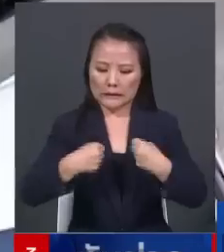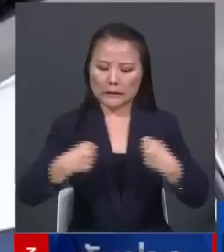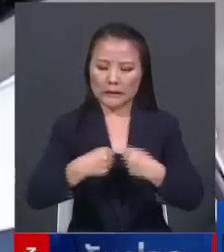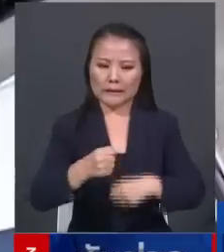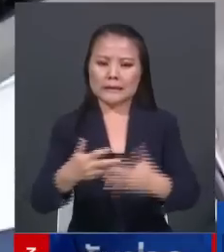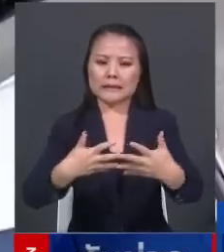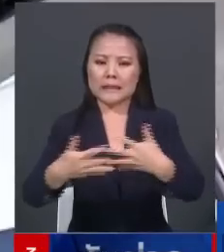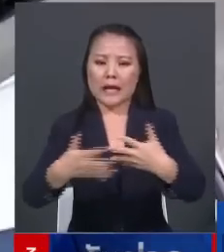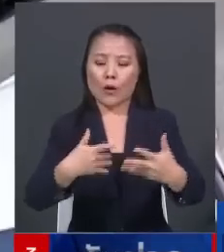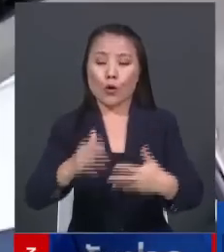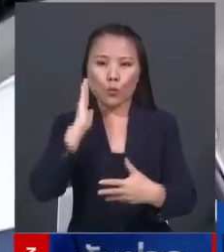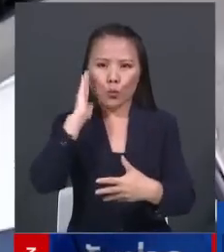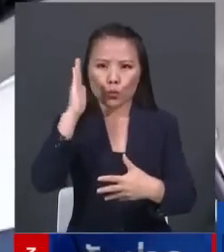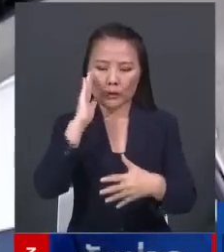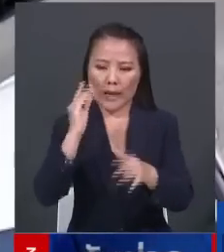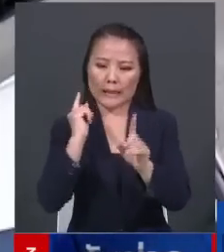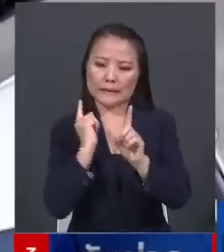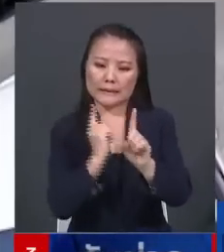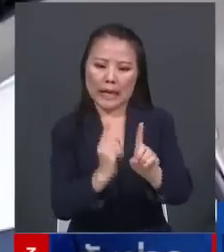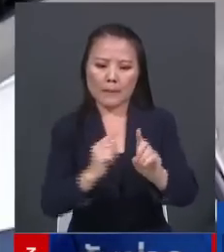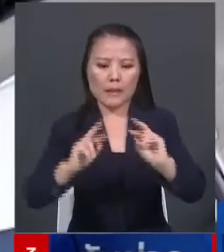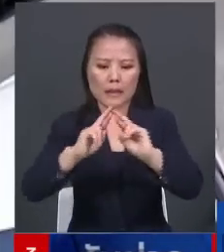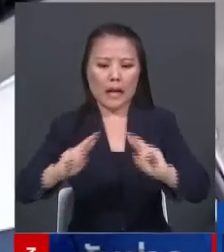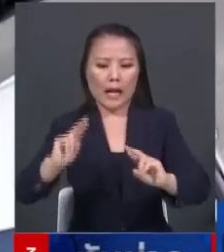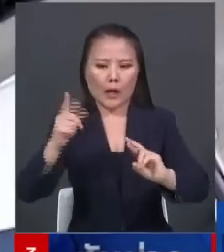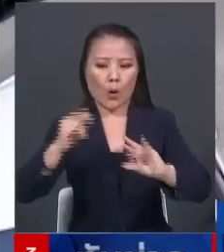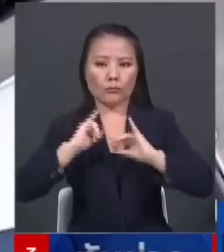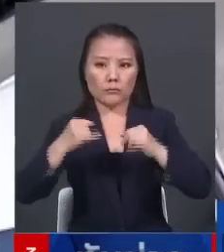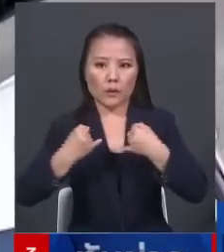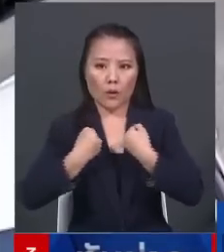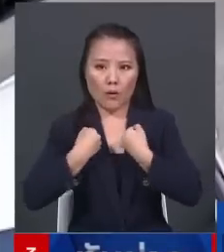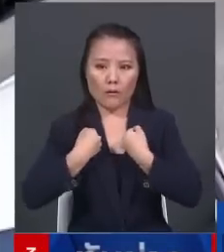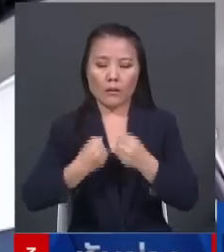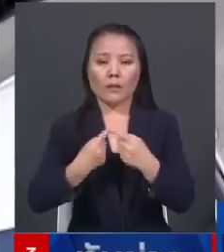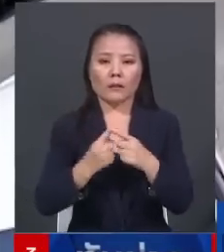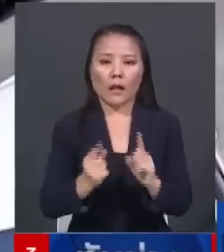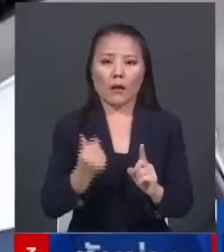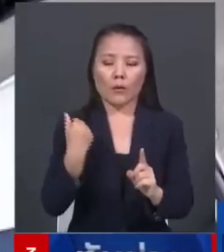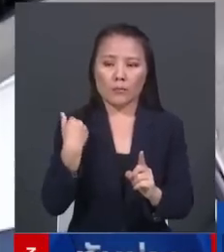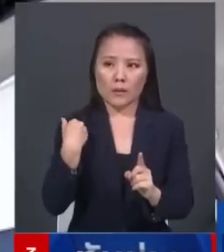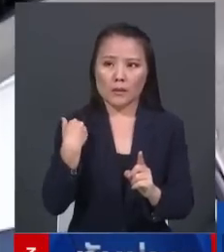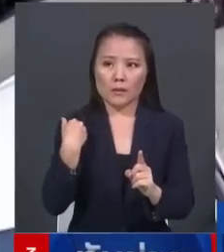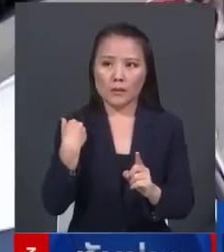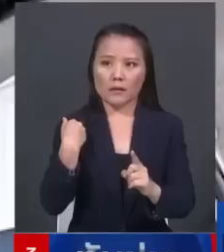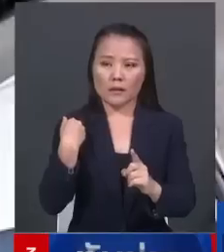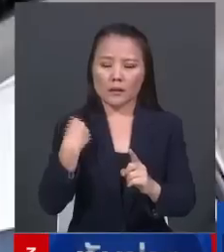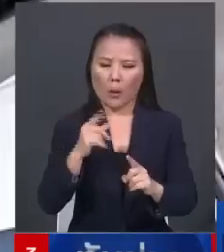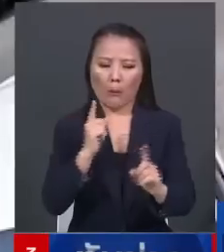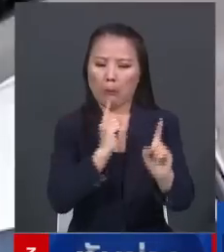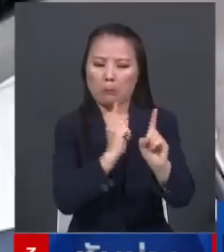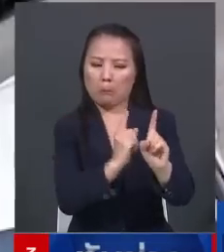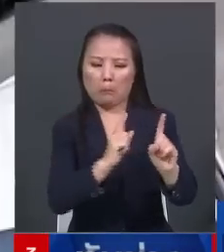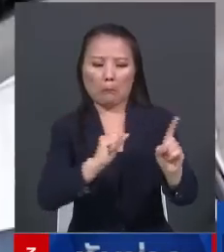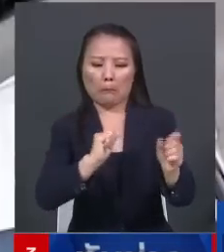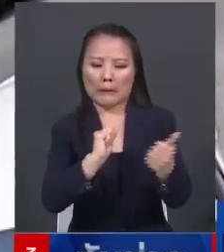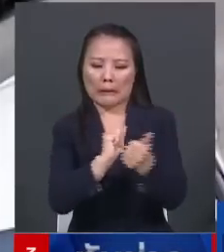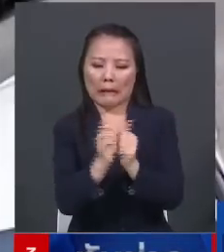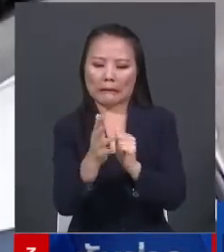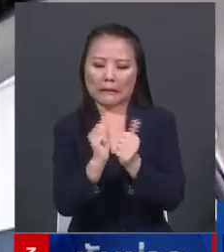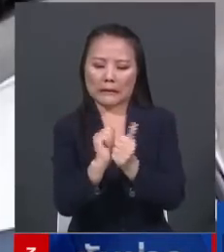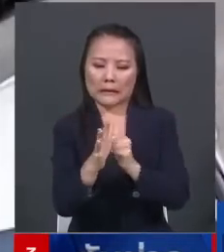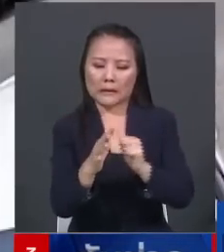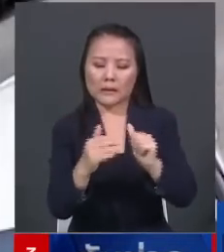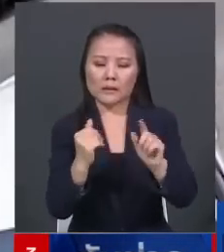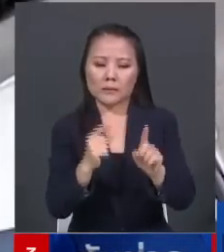ล้วก็มีผู้ชายอีกคนหนึ่งวิ่งตามมาเป็นเจ้าของร้านทองนะคะแต่สุดท้ายอ่ะเหมือนตามไม่ทันนะคะนี่เหตุ